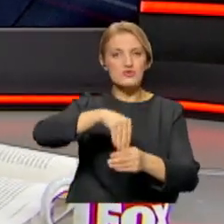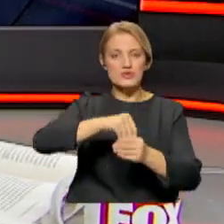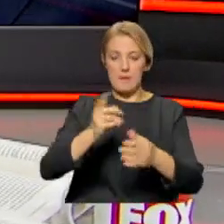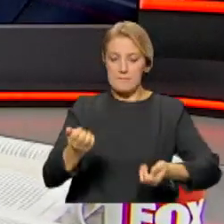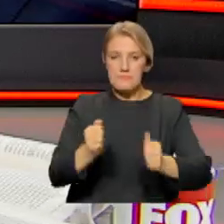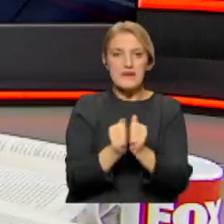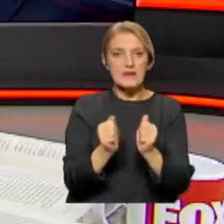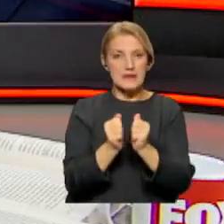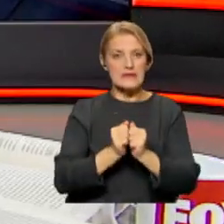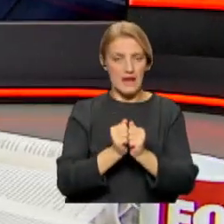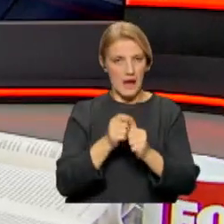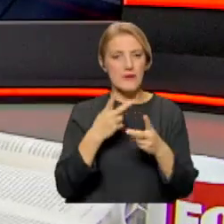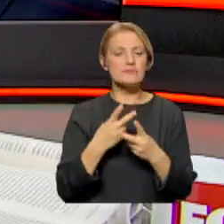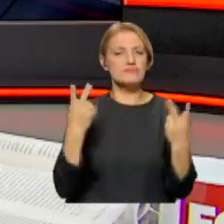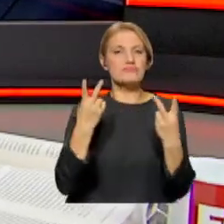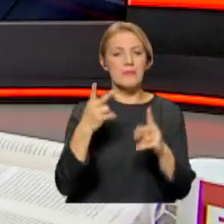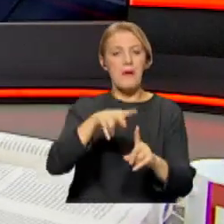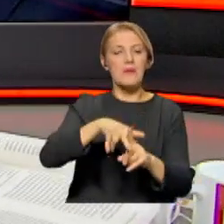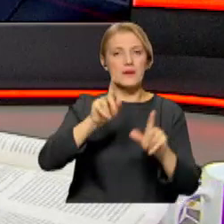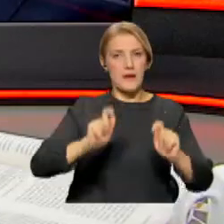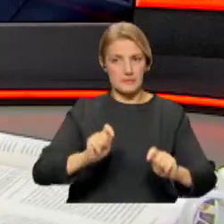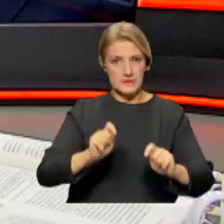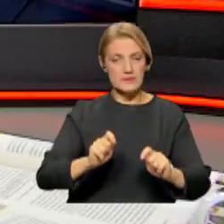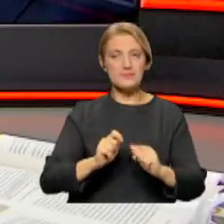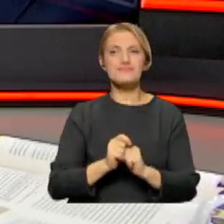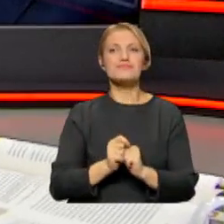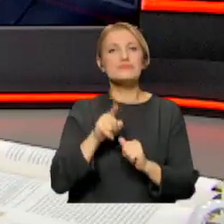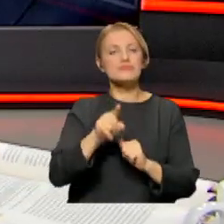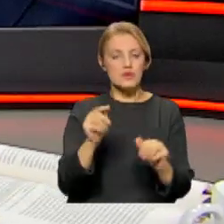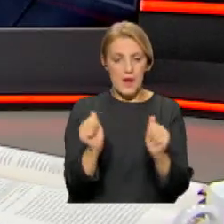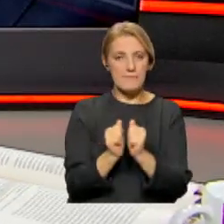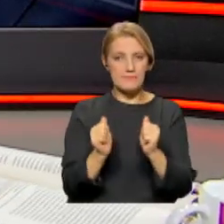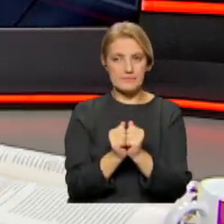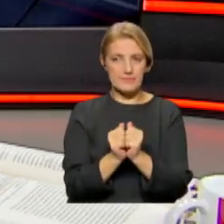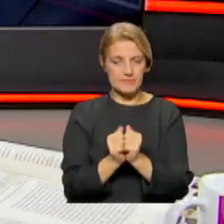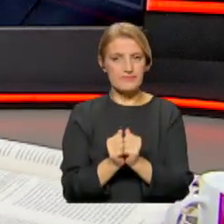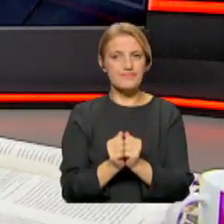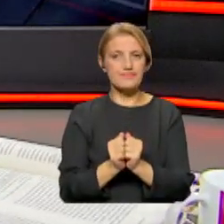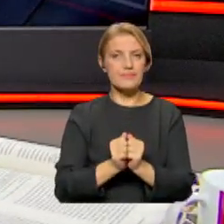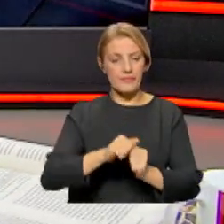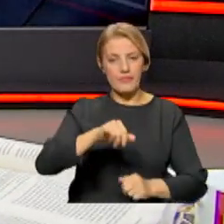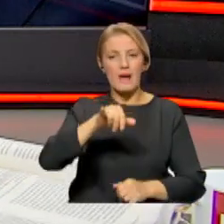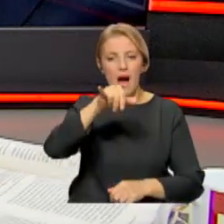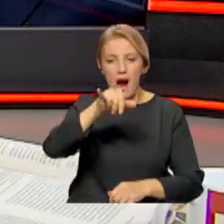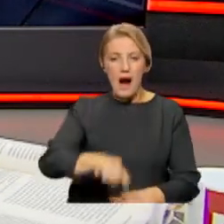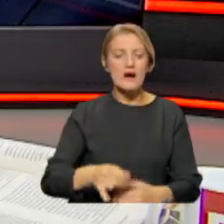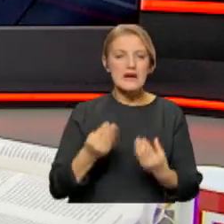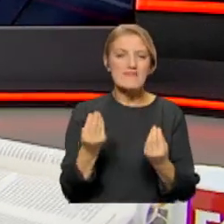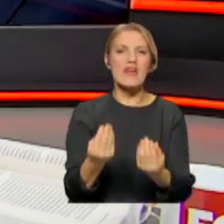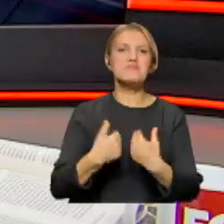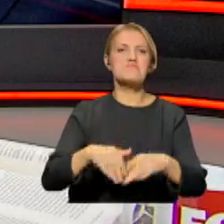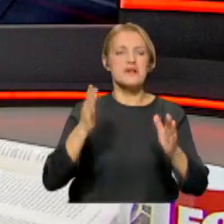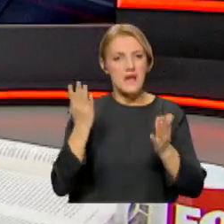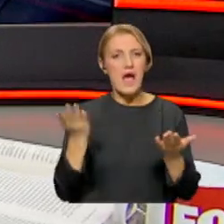birlikte medeniyet oluşturmada katkı verdiği katkıda bulundu bununla beraber Hakkı verilmezse bilir